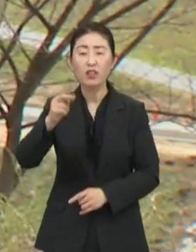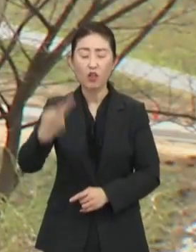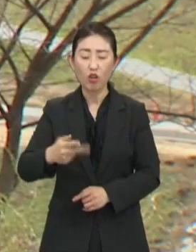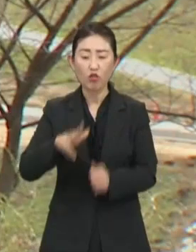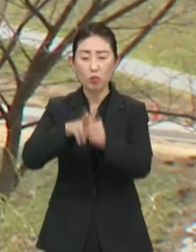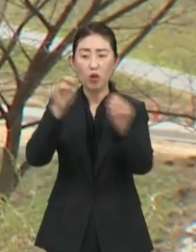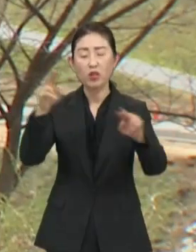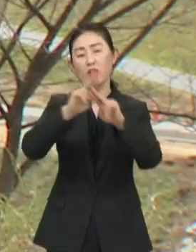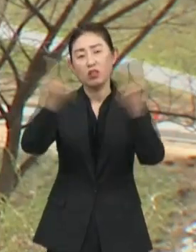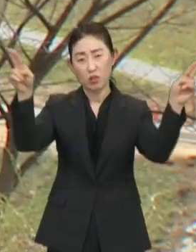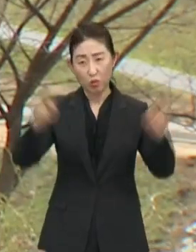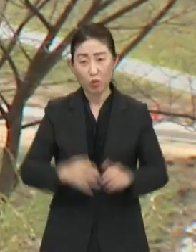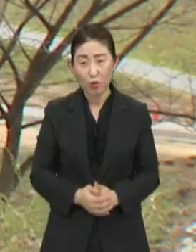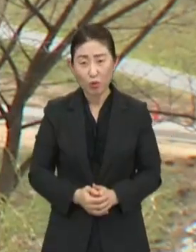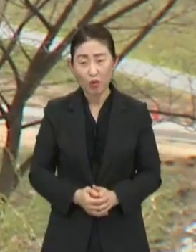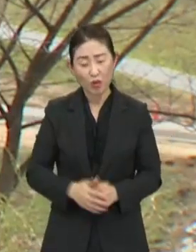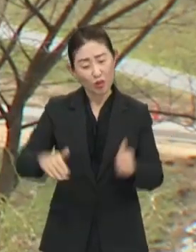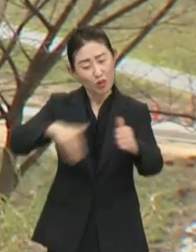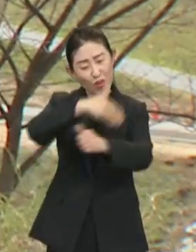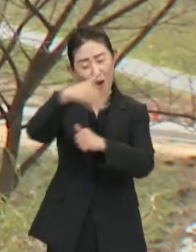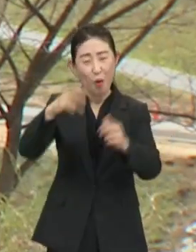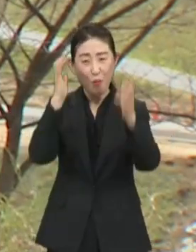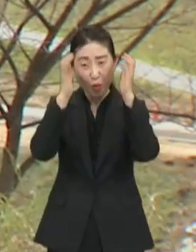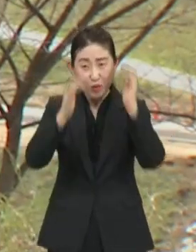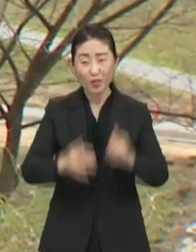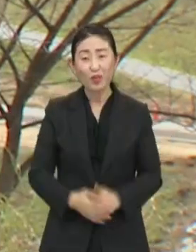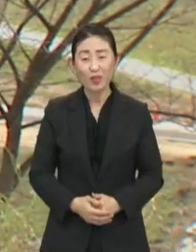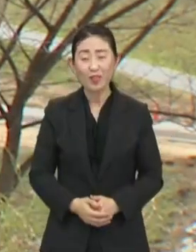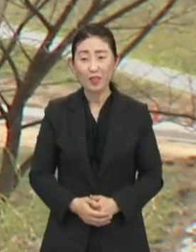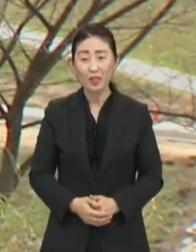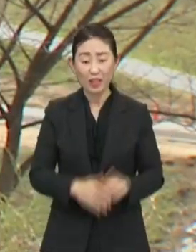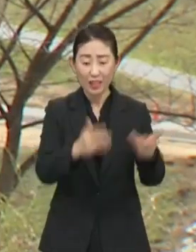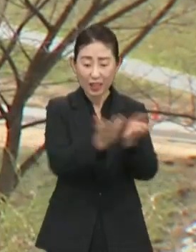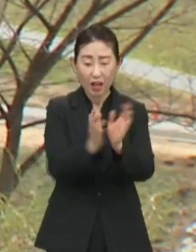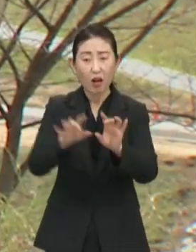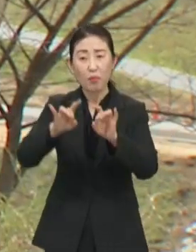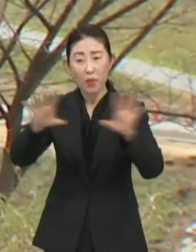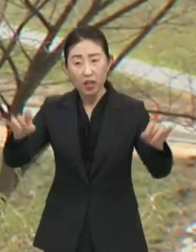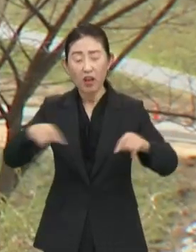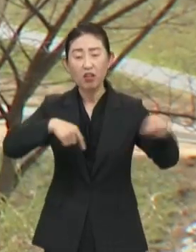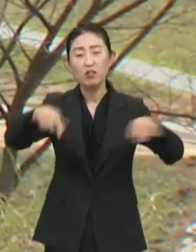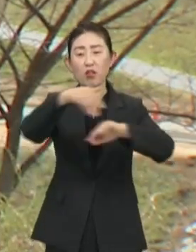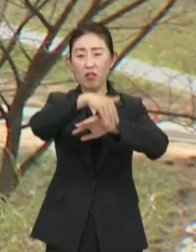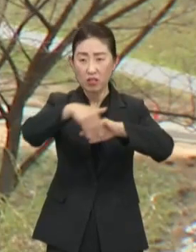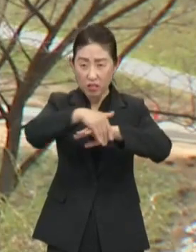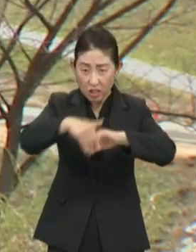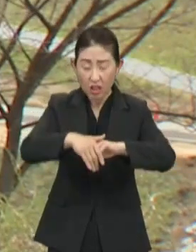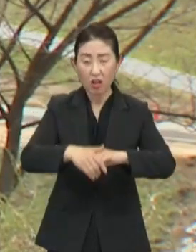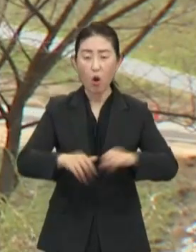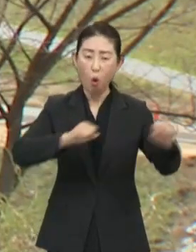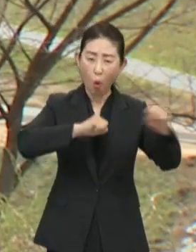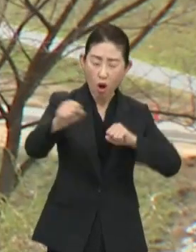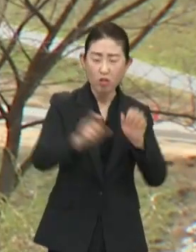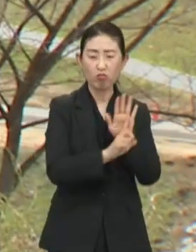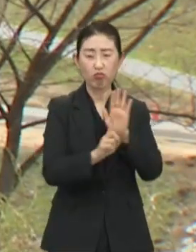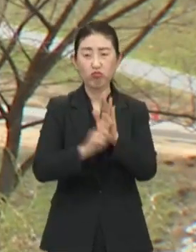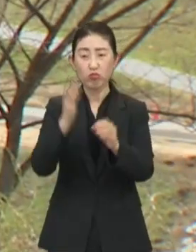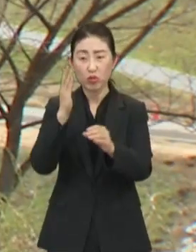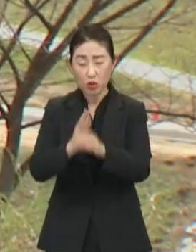세종시 선거구도가 복잡해졌습니다. 이에 따라 각 진영 모두 차별화된 정책과 선거 운동을